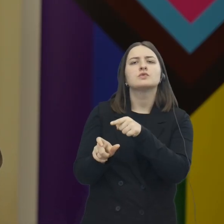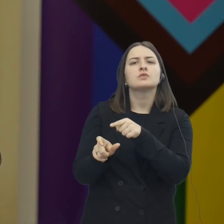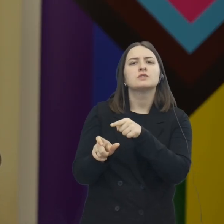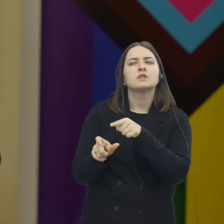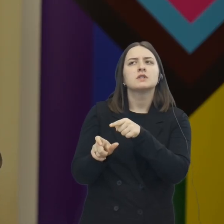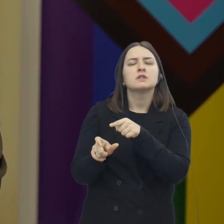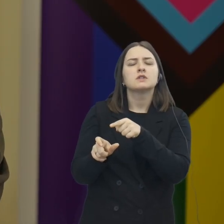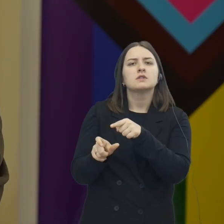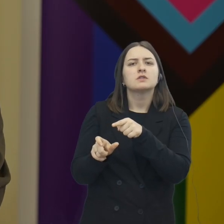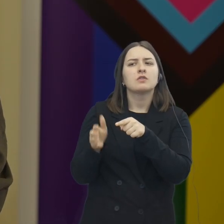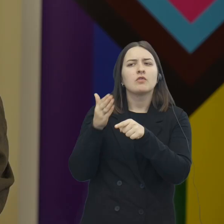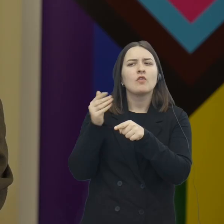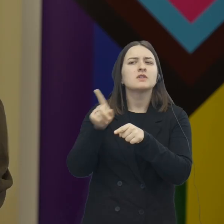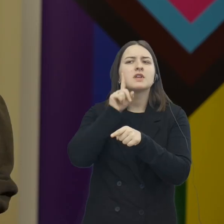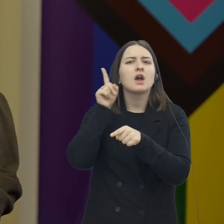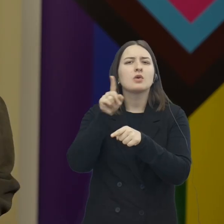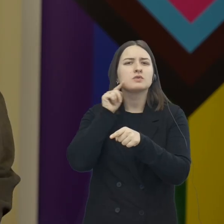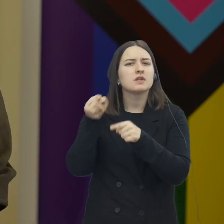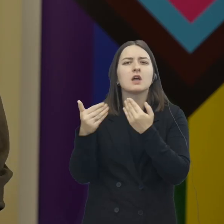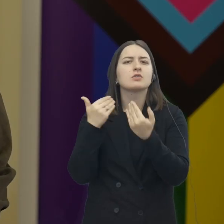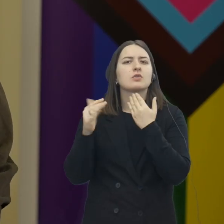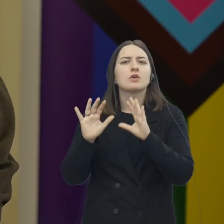radikalizuotis linkusio jauno žmogaus profilis?